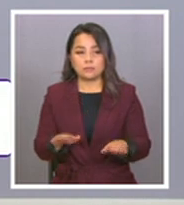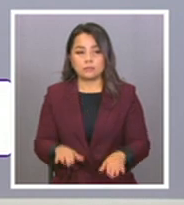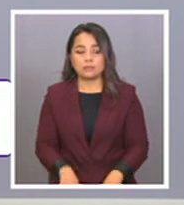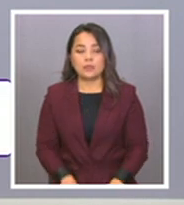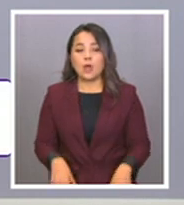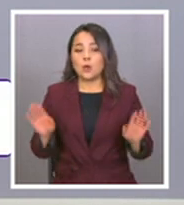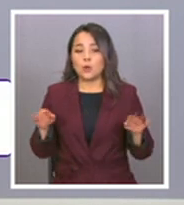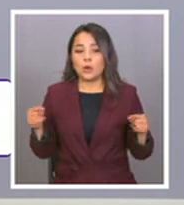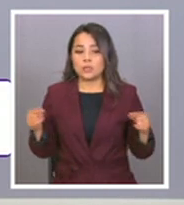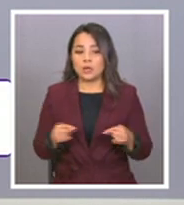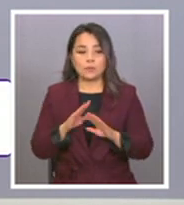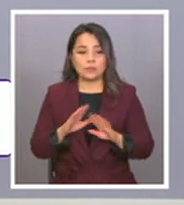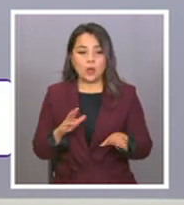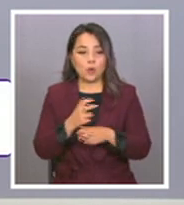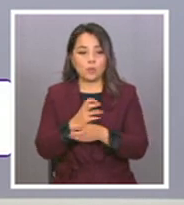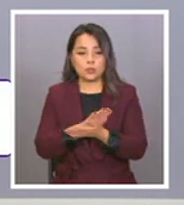Дұрыс.